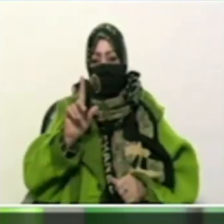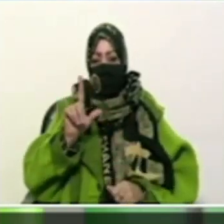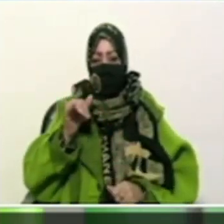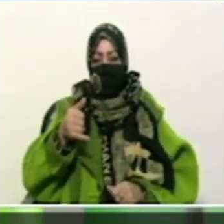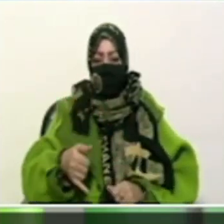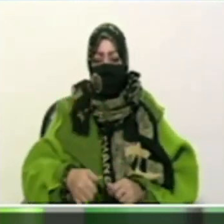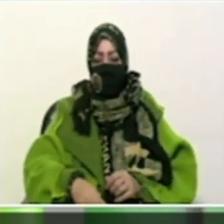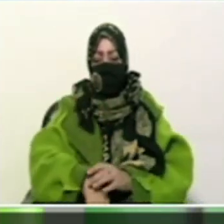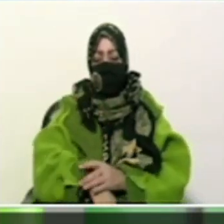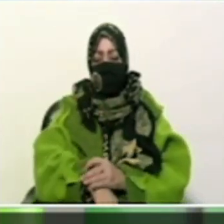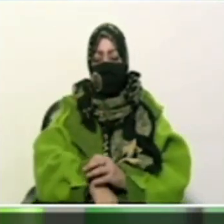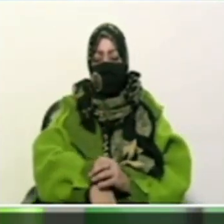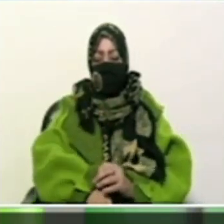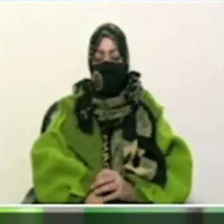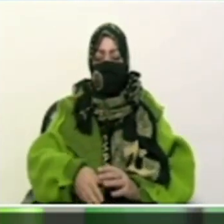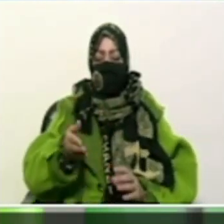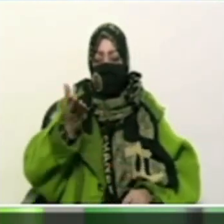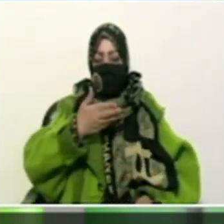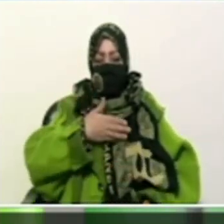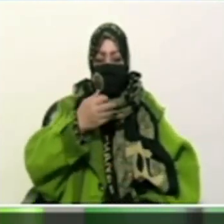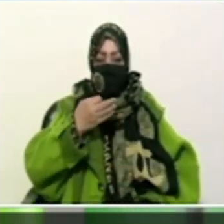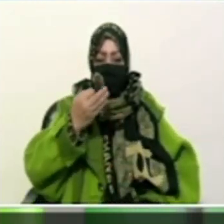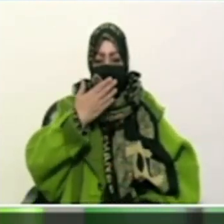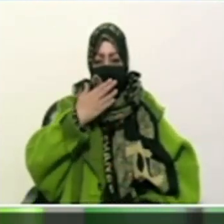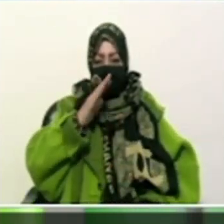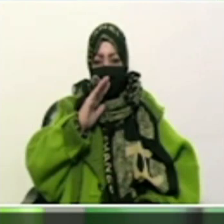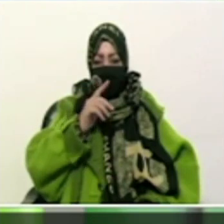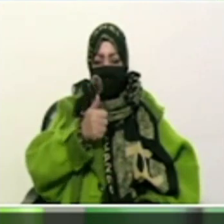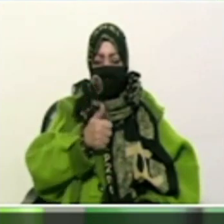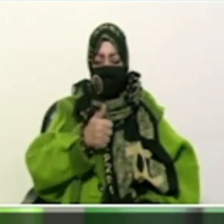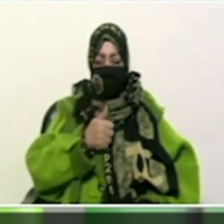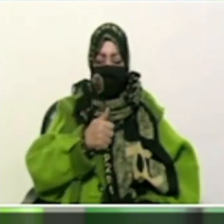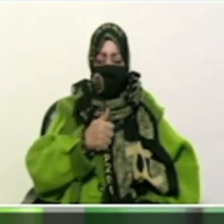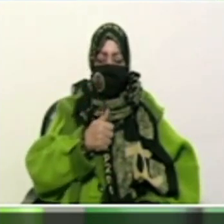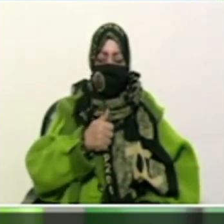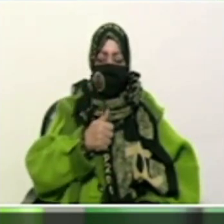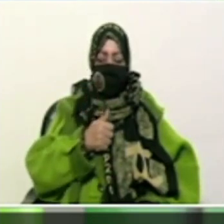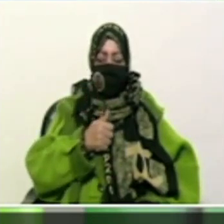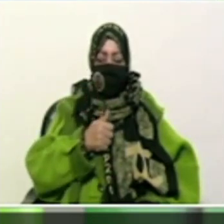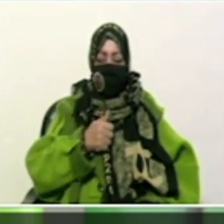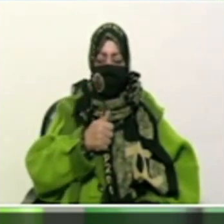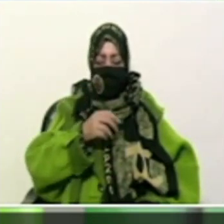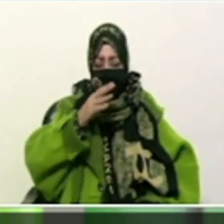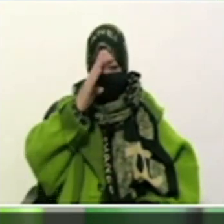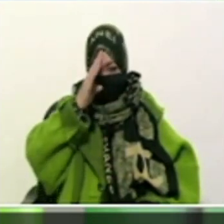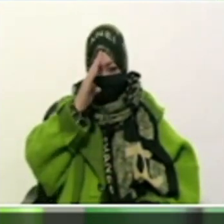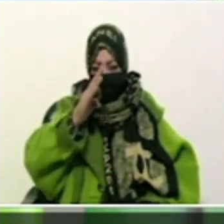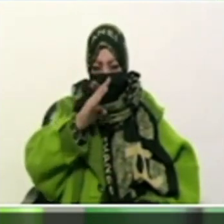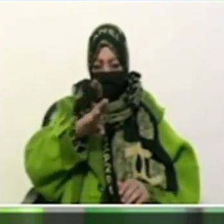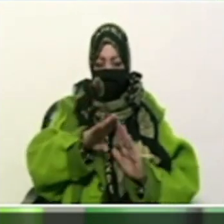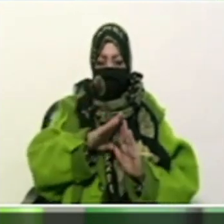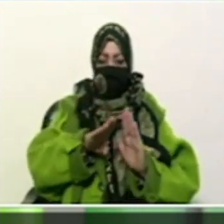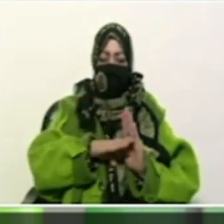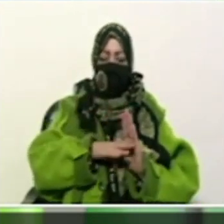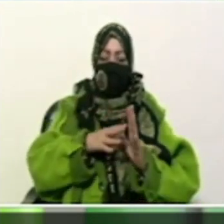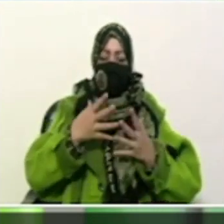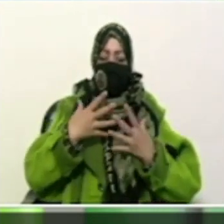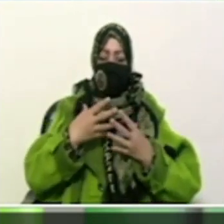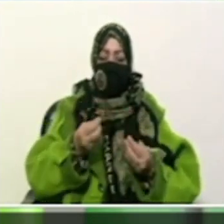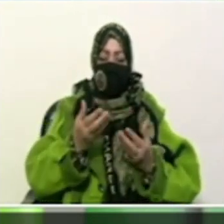الله فيك جزاك خير تفضل لو كان معك شيخ سؤال. أنا عندي والله طبعا قناتكم الموقر هذه بس ما عندي سؤال والله. أيوه.